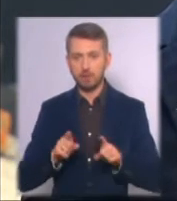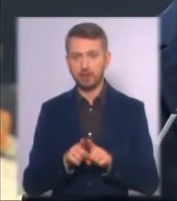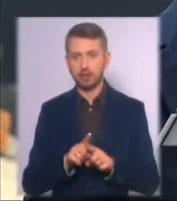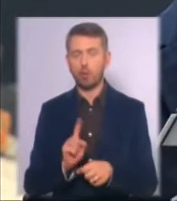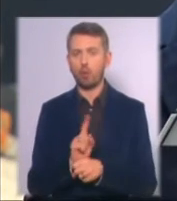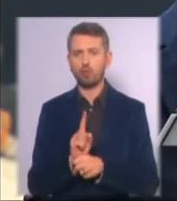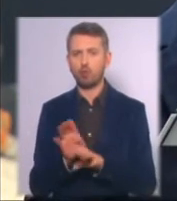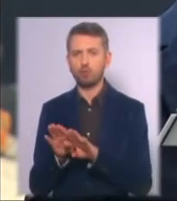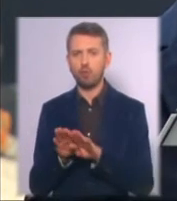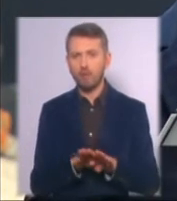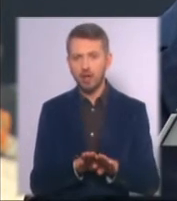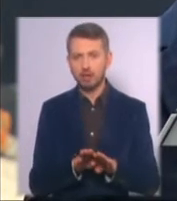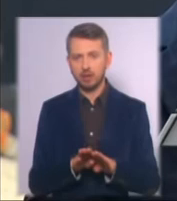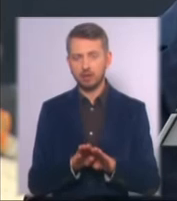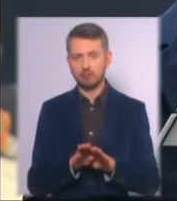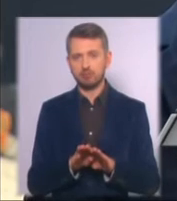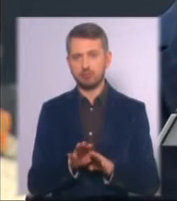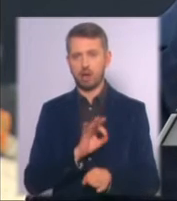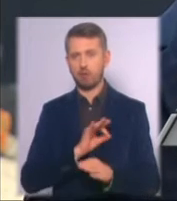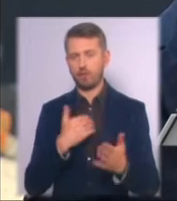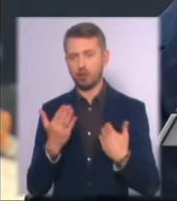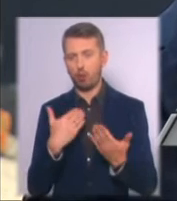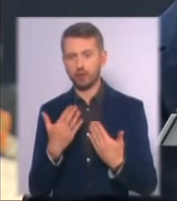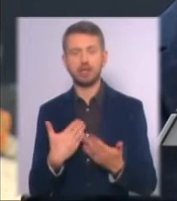внормувати такі цивільні правовідносини. Наприклад, там